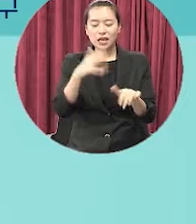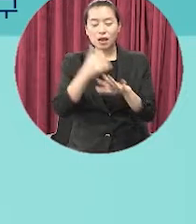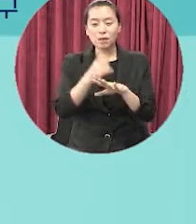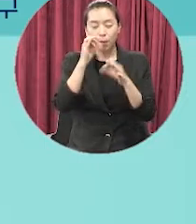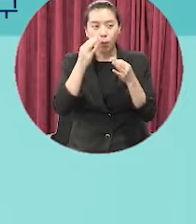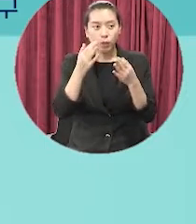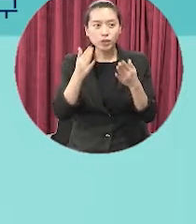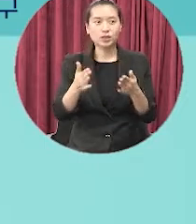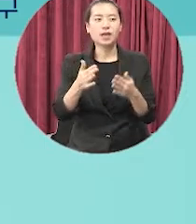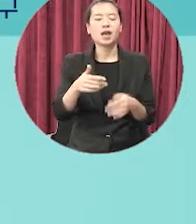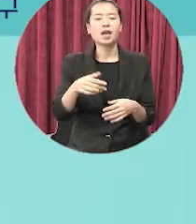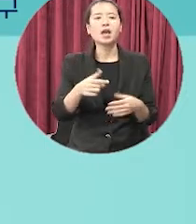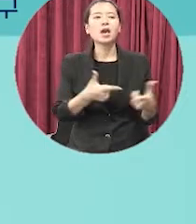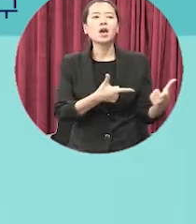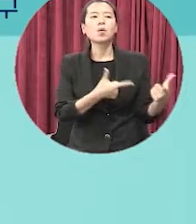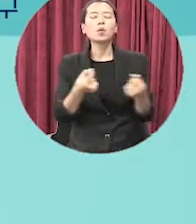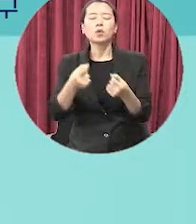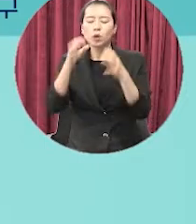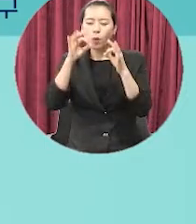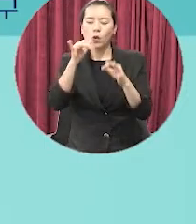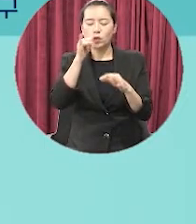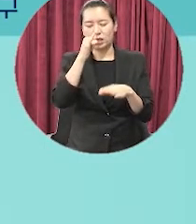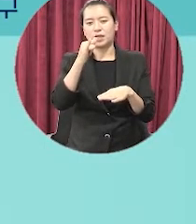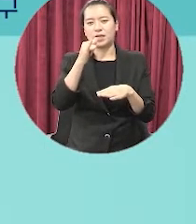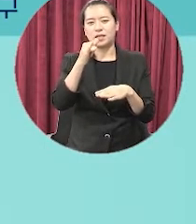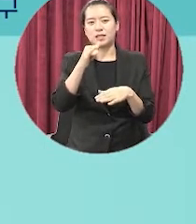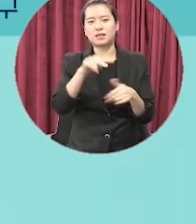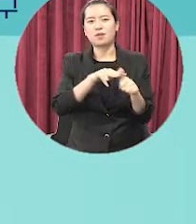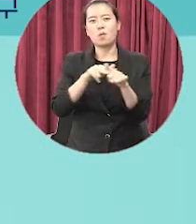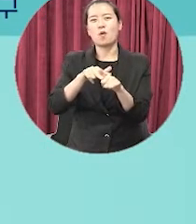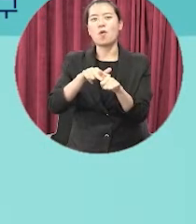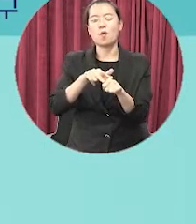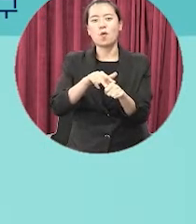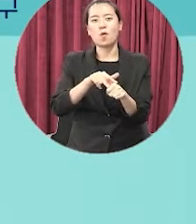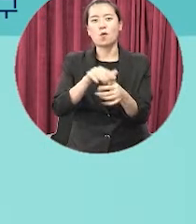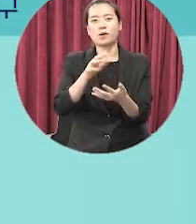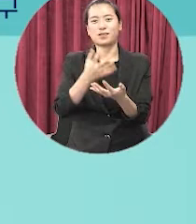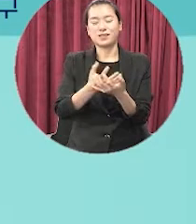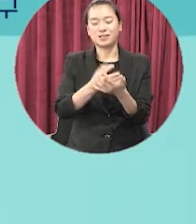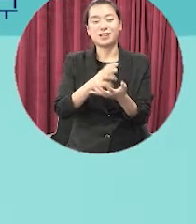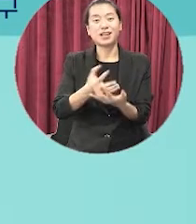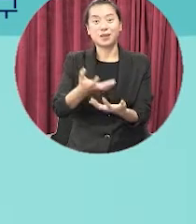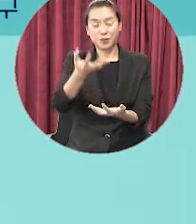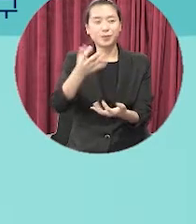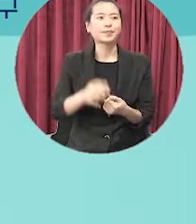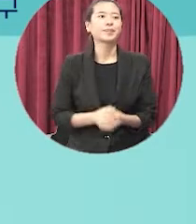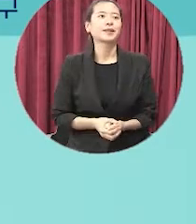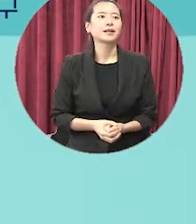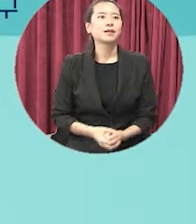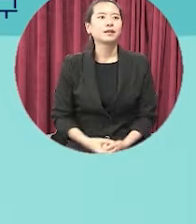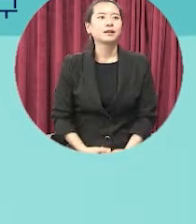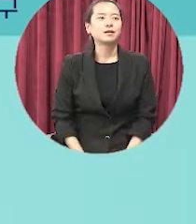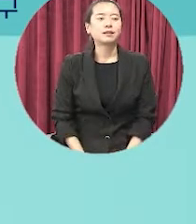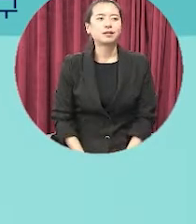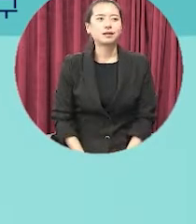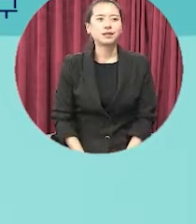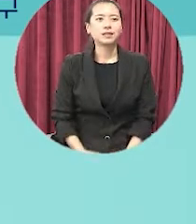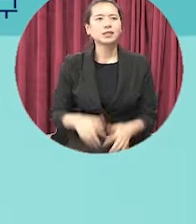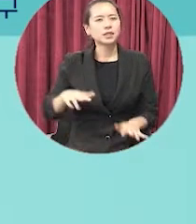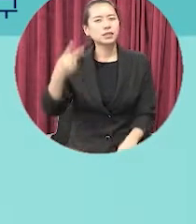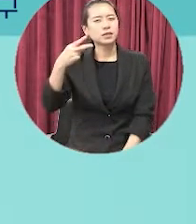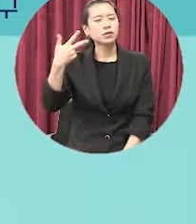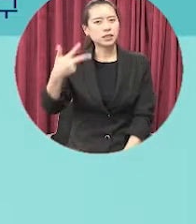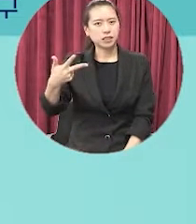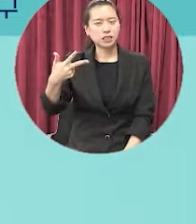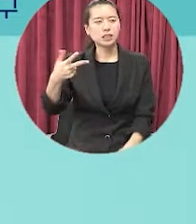분산형 연구 방이 닭 이야기 합니다 선재 이런것들 하게 하는게 글로벌 에어 디스 이라고 하는 글로벌 컨소시엄이 존재 하구요 2007